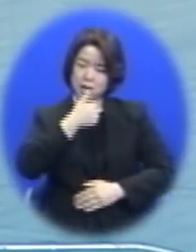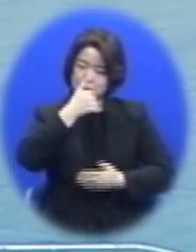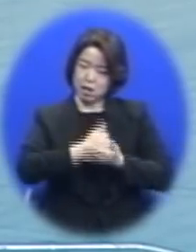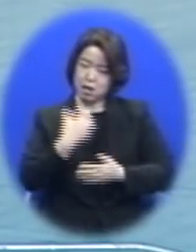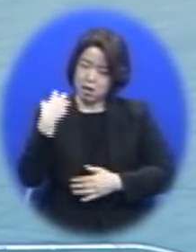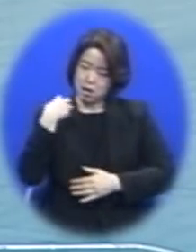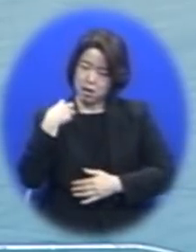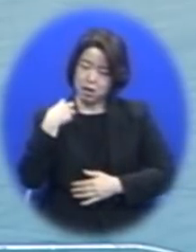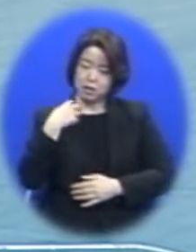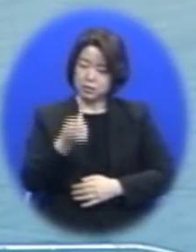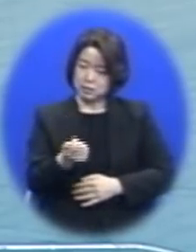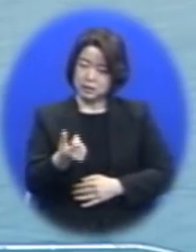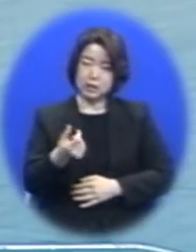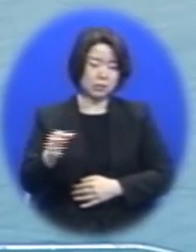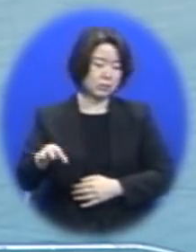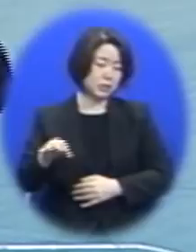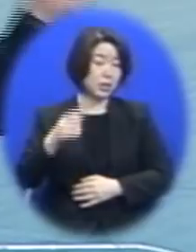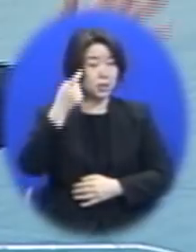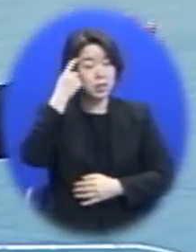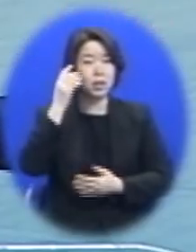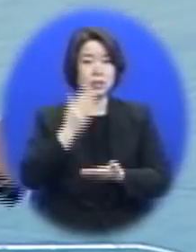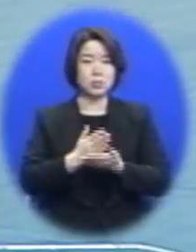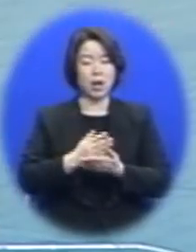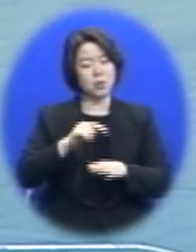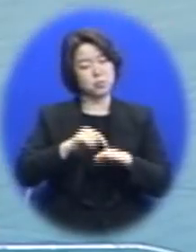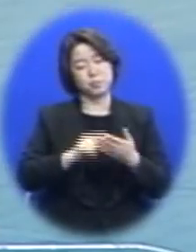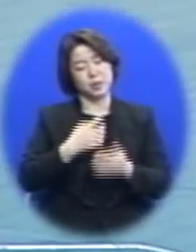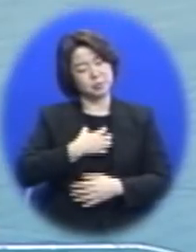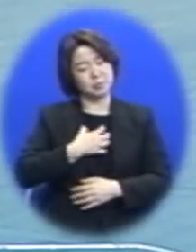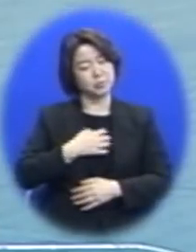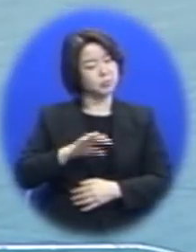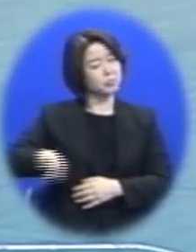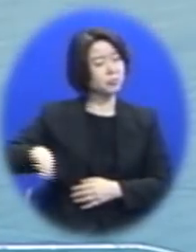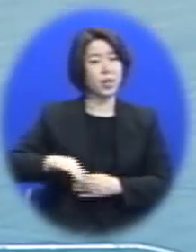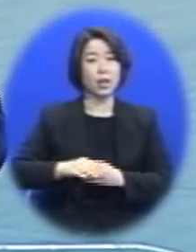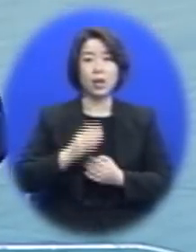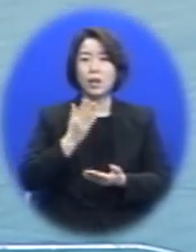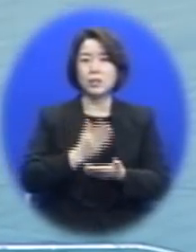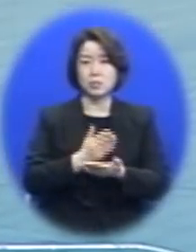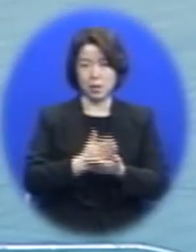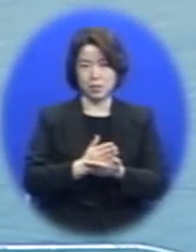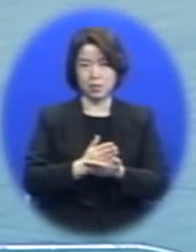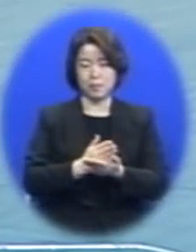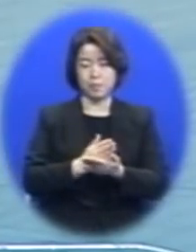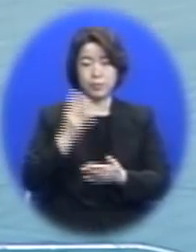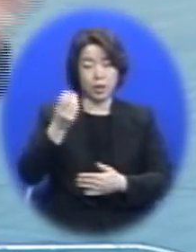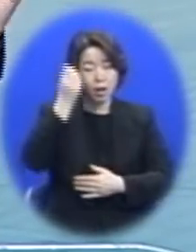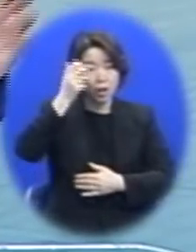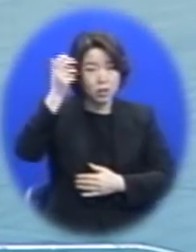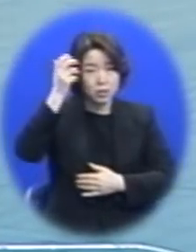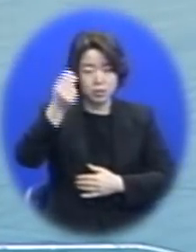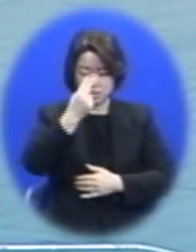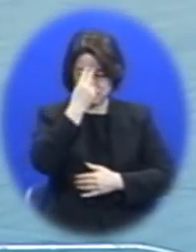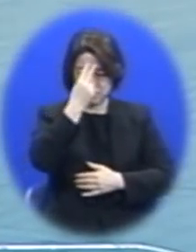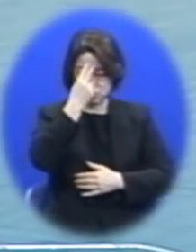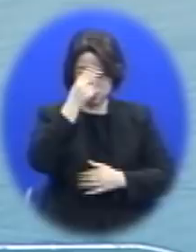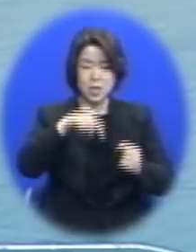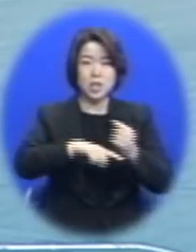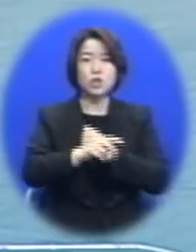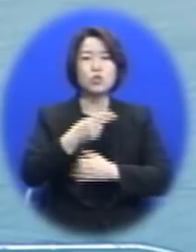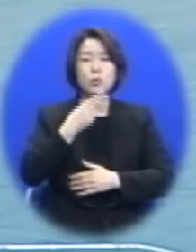만듭니다 그저 마음이 괴롭다 이런 정도로 넘김 안됩니다 성령의 근심이 까닭없이 있을 리가